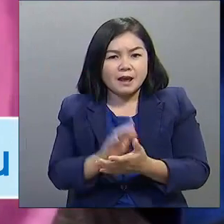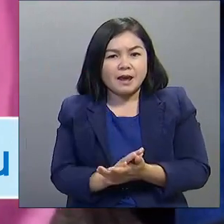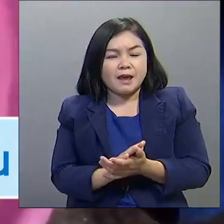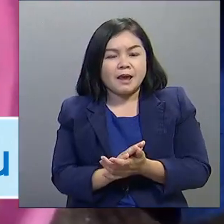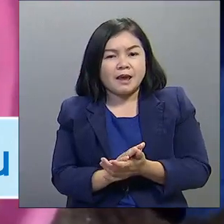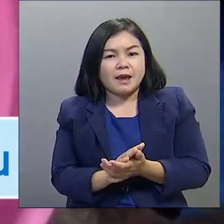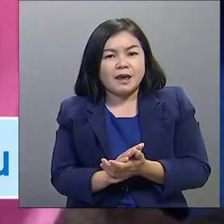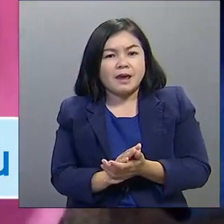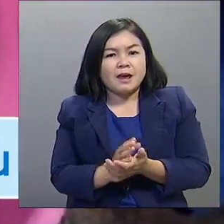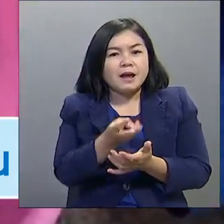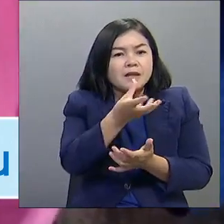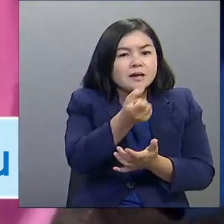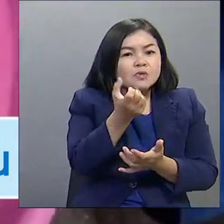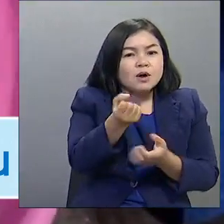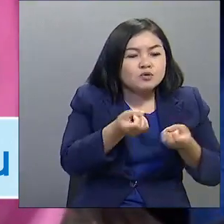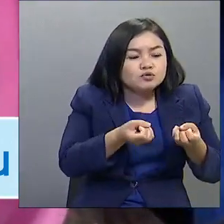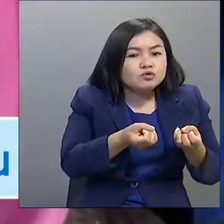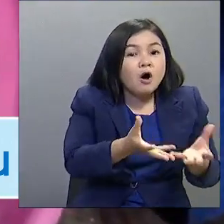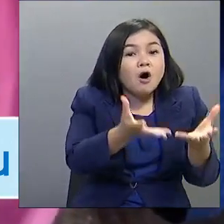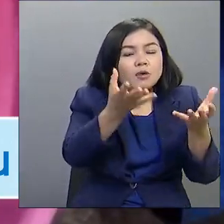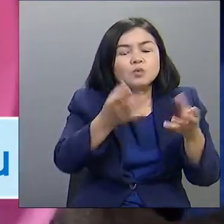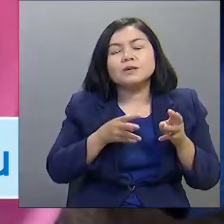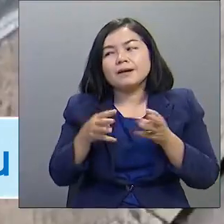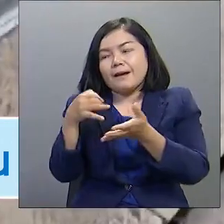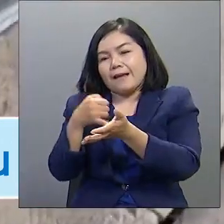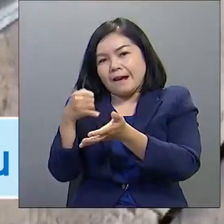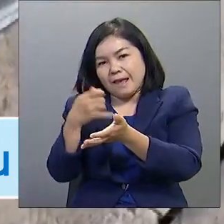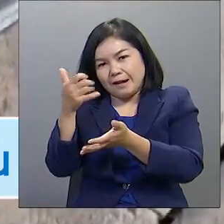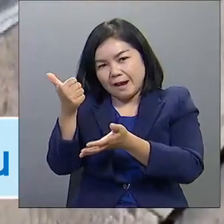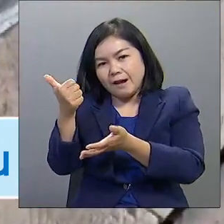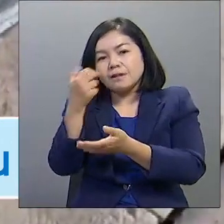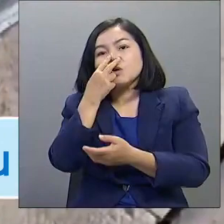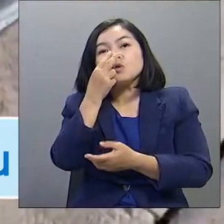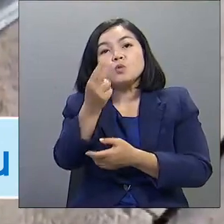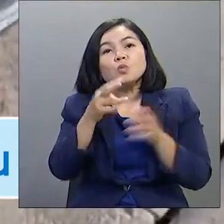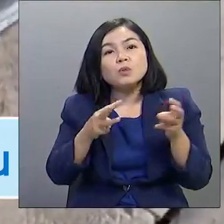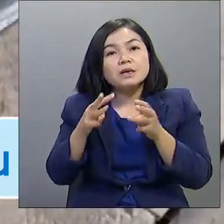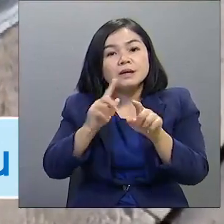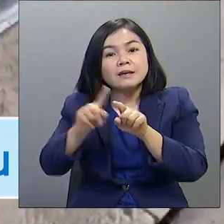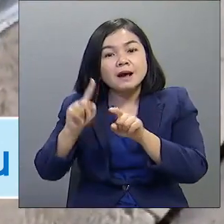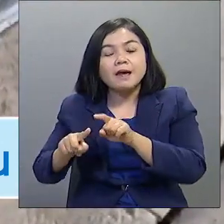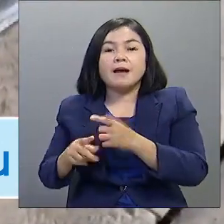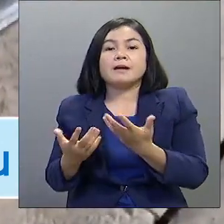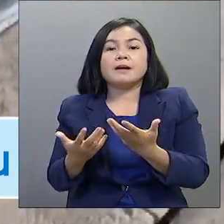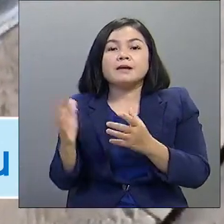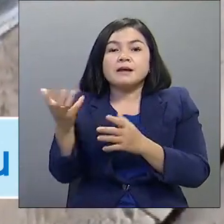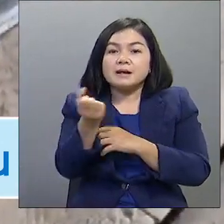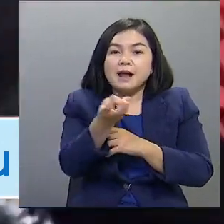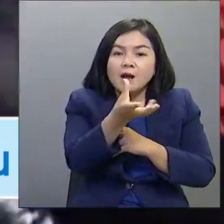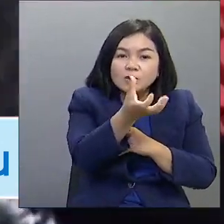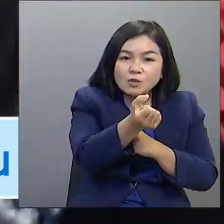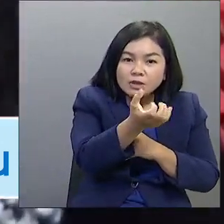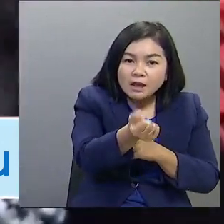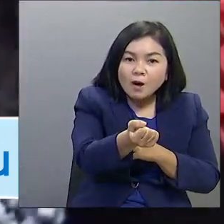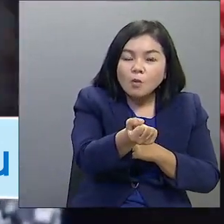างเล็ดนั้นเนี่ยถือว่ามีขั้นตอนที่ง่ายมากๆแต่ดูจากกระบวนการทำนี่พิถีพิถันในทุกขั้นตอนเลยนะคุณผู้ชมคือใช้ข้